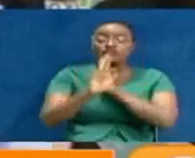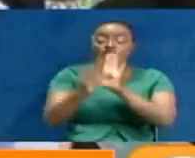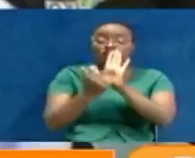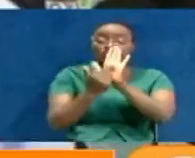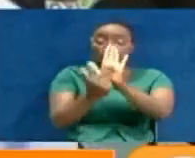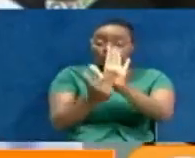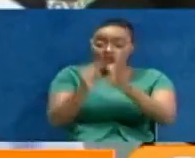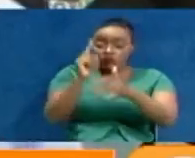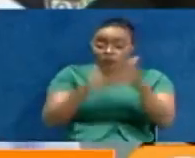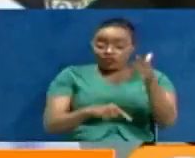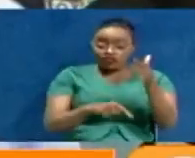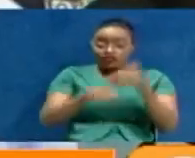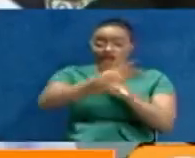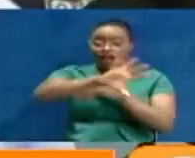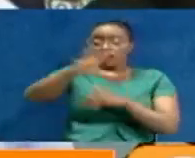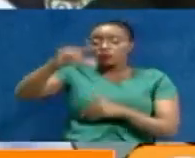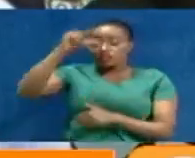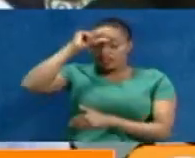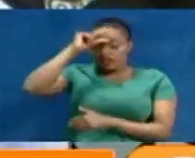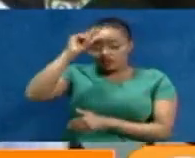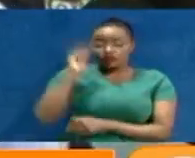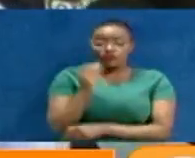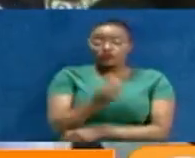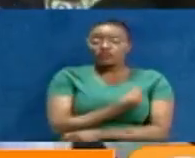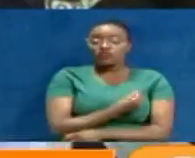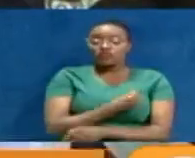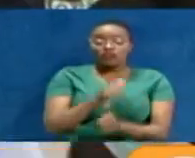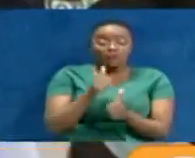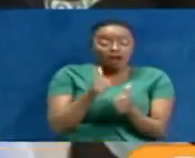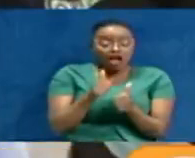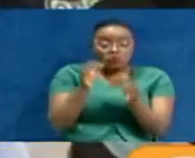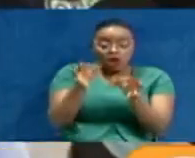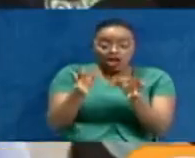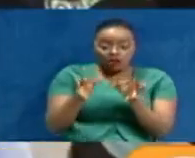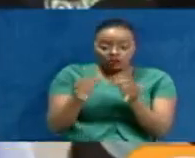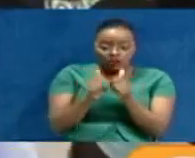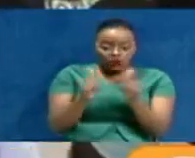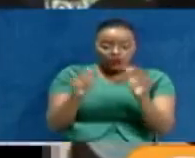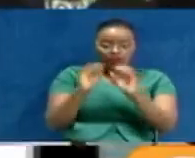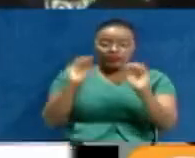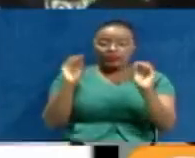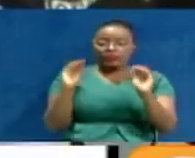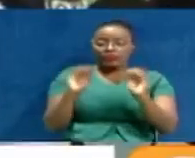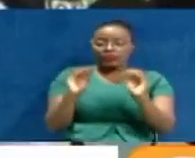showing that our county government has not accounted properly